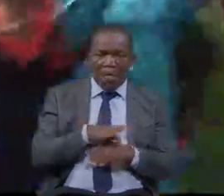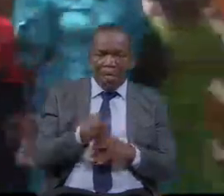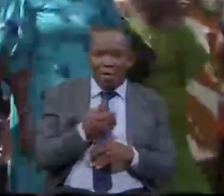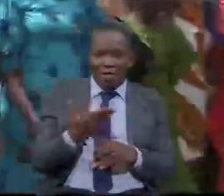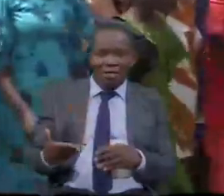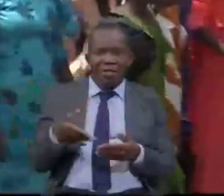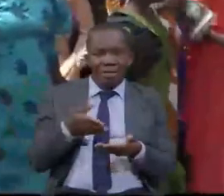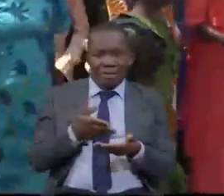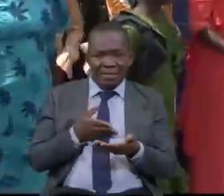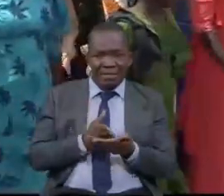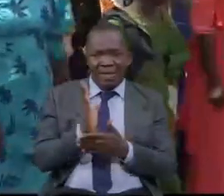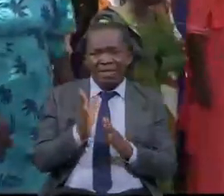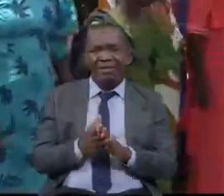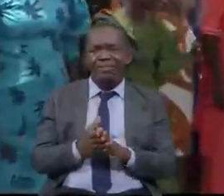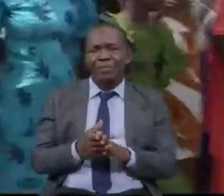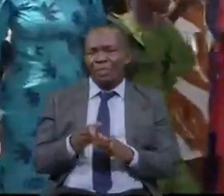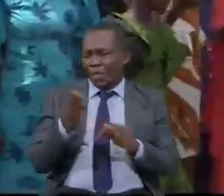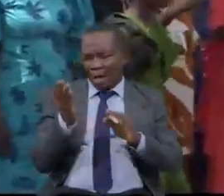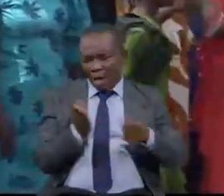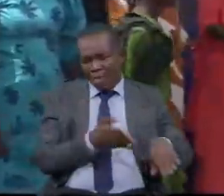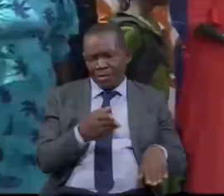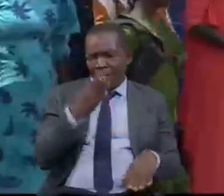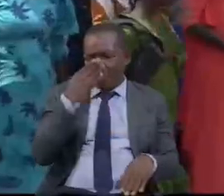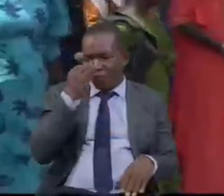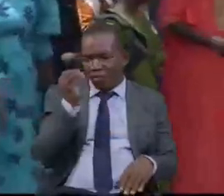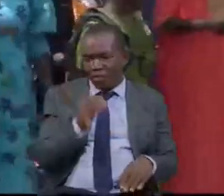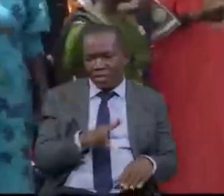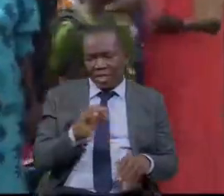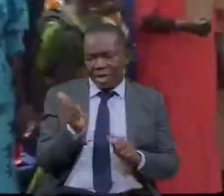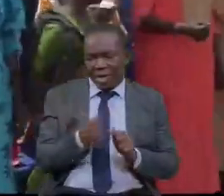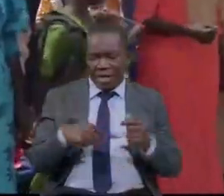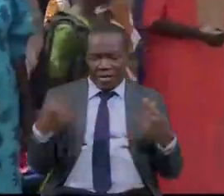Abandonne tout péché, toute transgression.